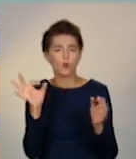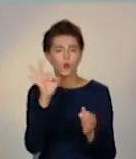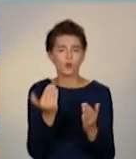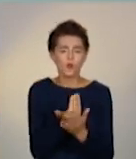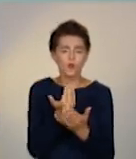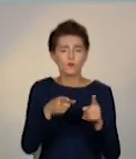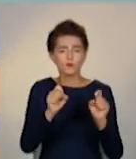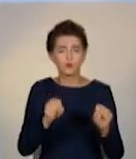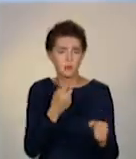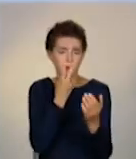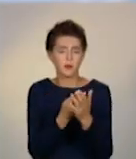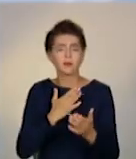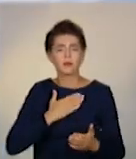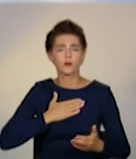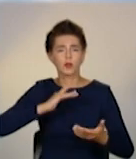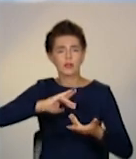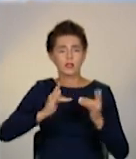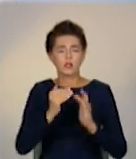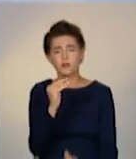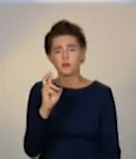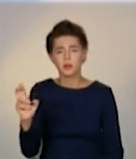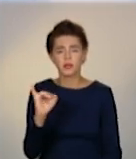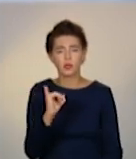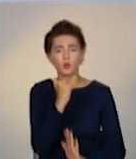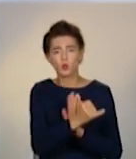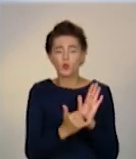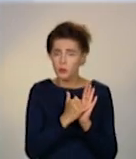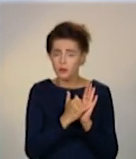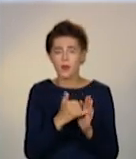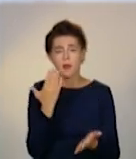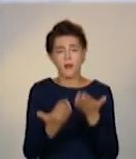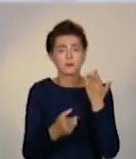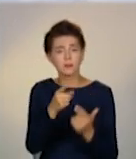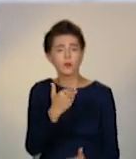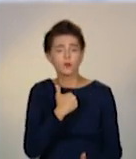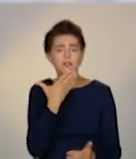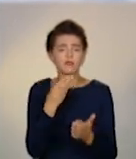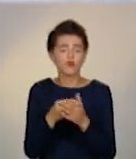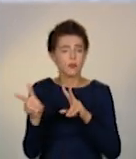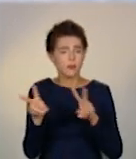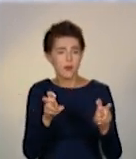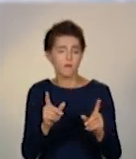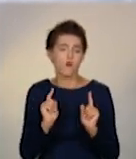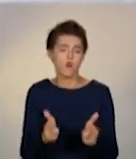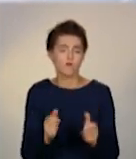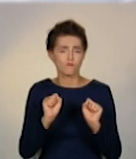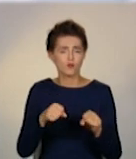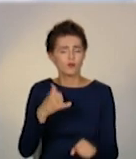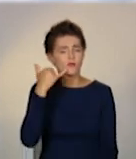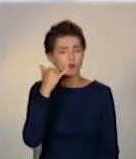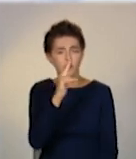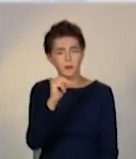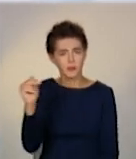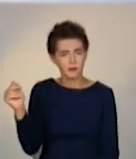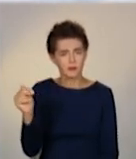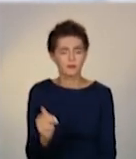можете подивитися на наших сторінках у Фейсбуці та Ютубі. А якщо хочете запропонувати власну тему, звертайтеся